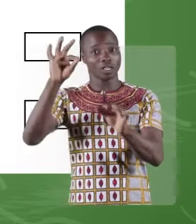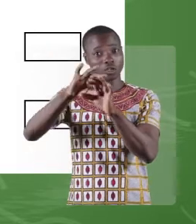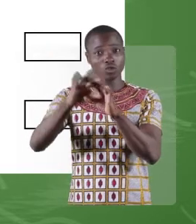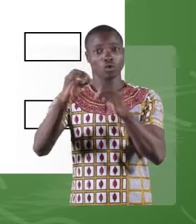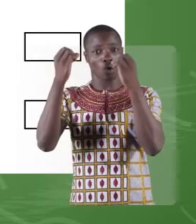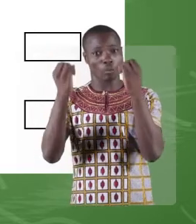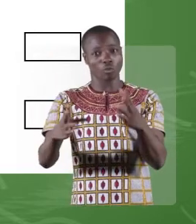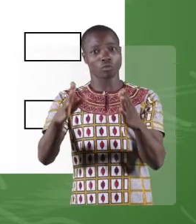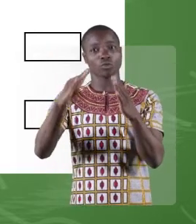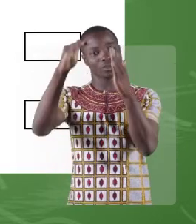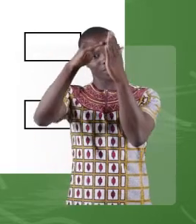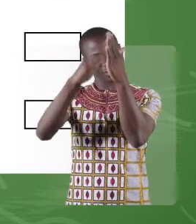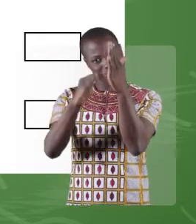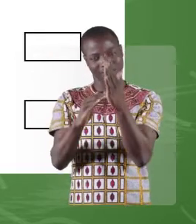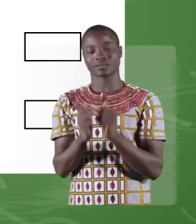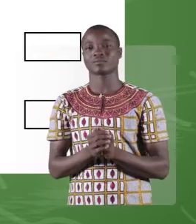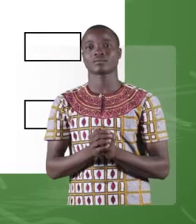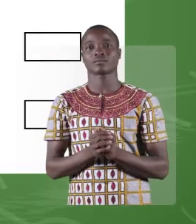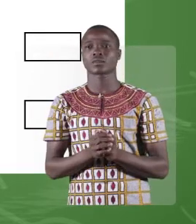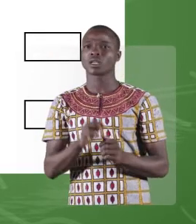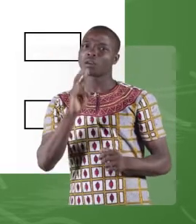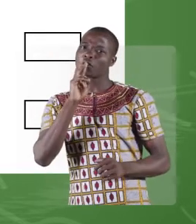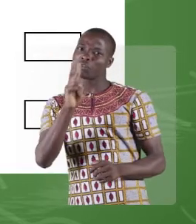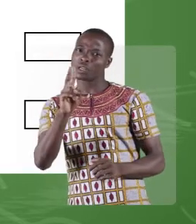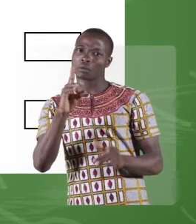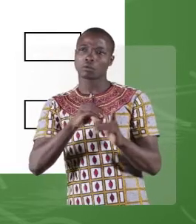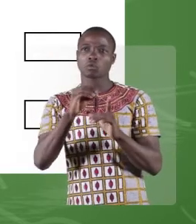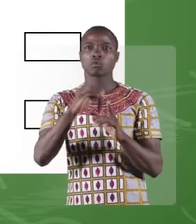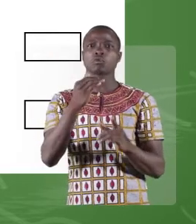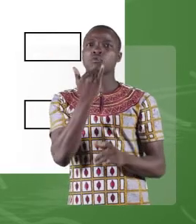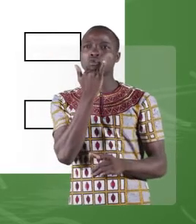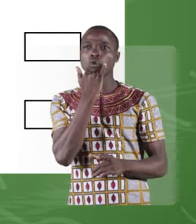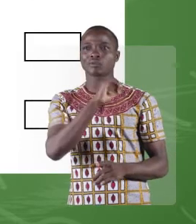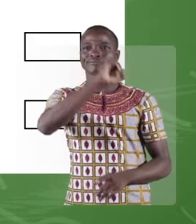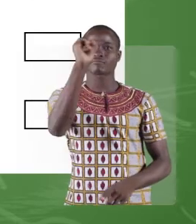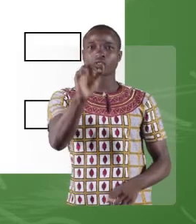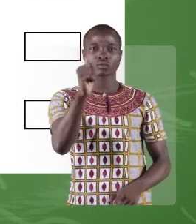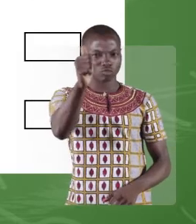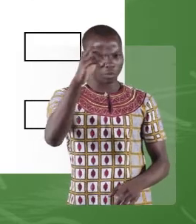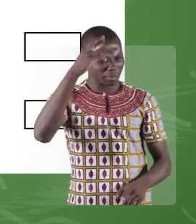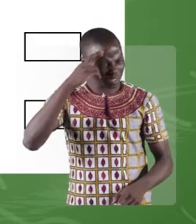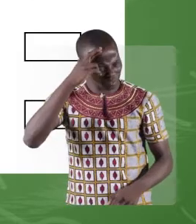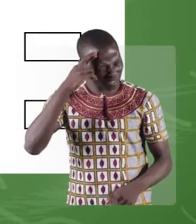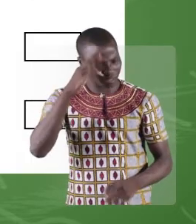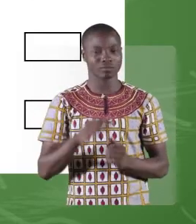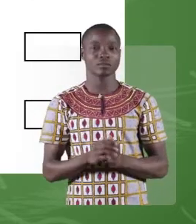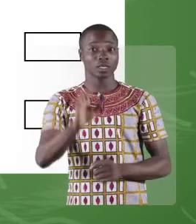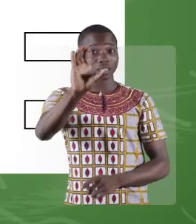sur plusieurs listes. Réponds par vrai ou par faux.